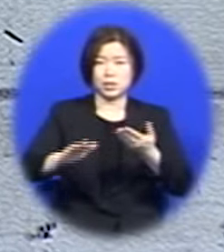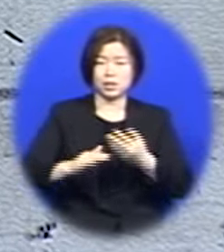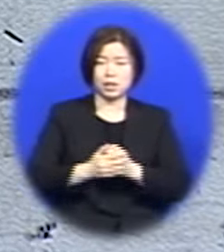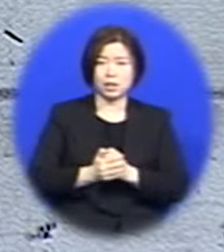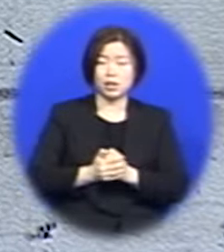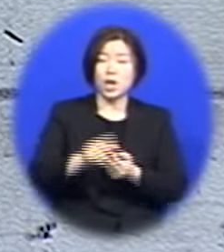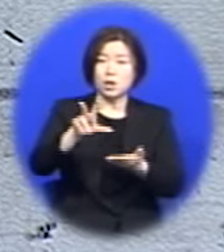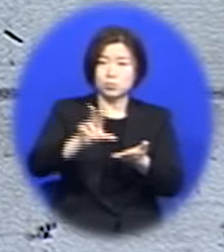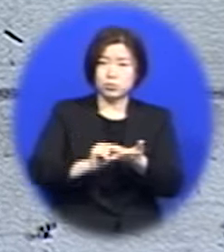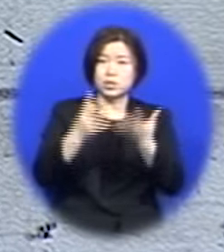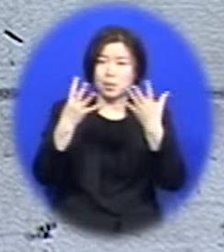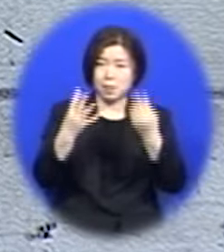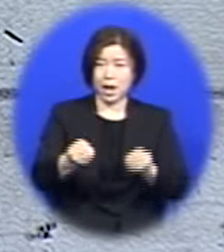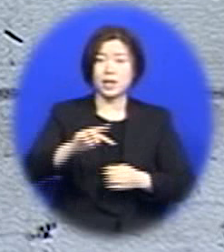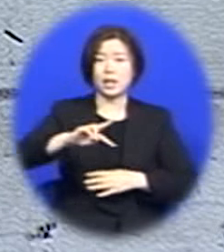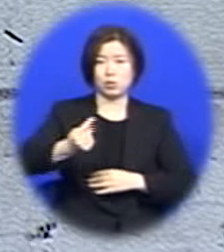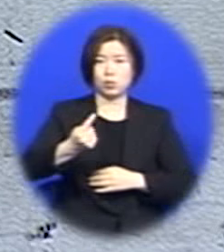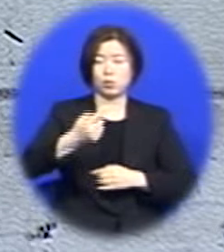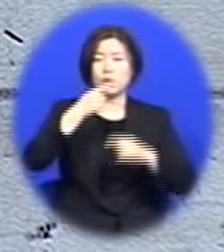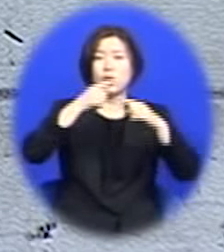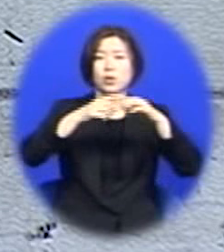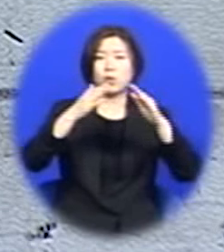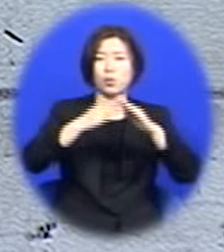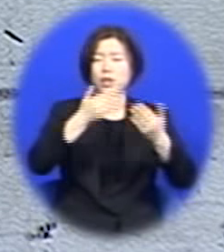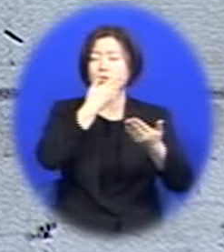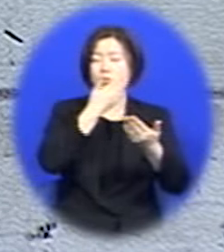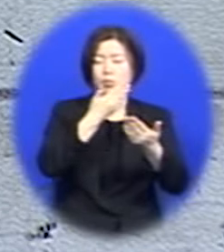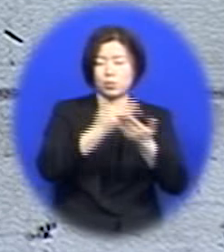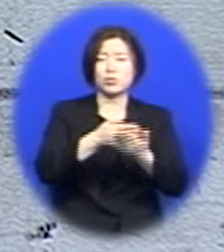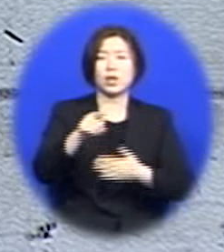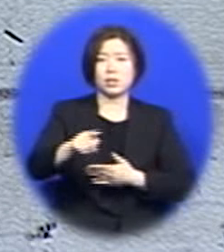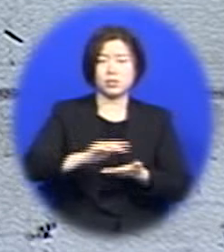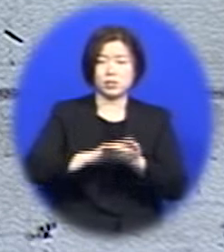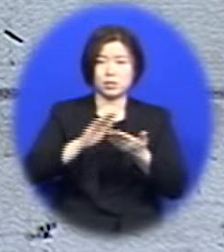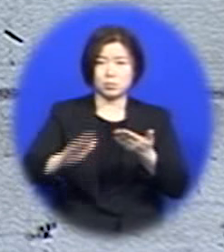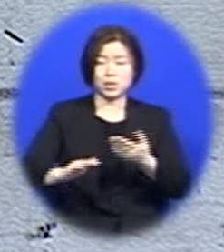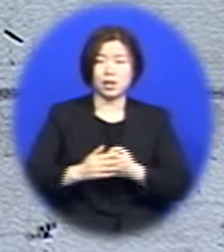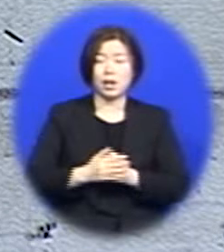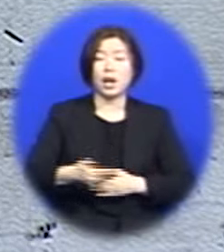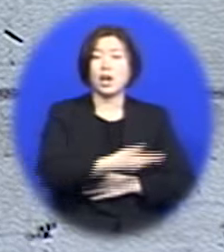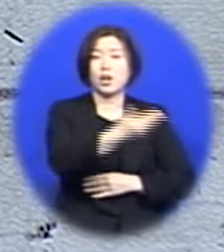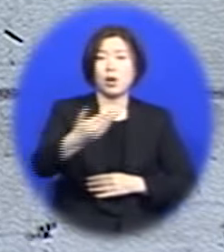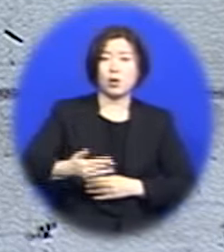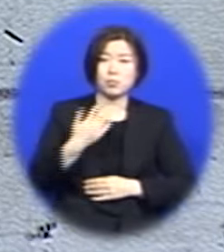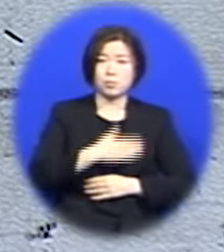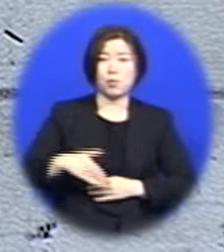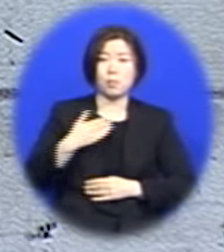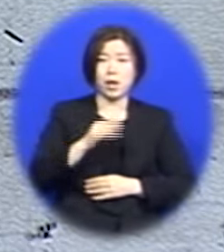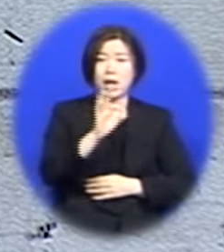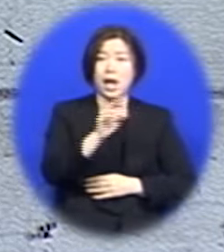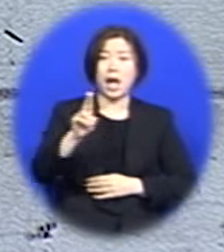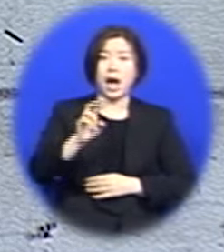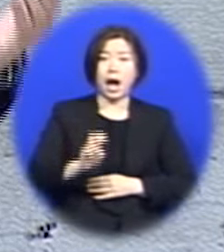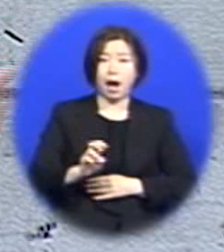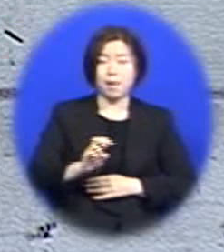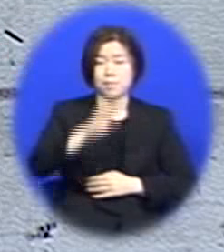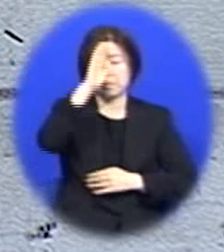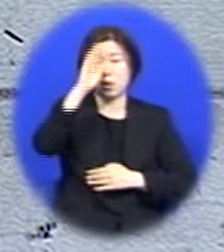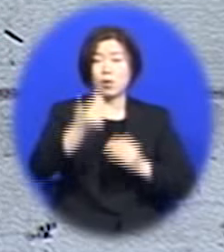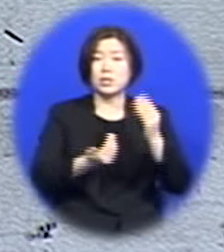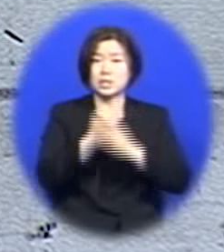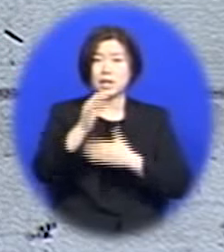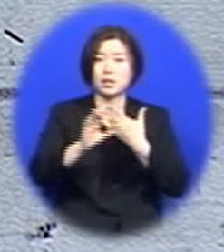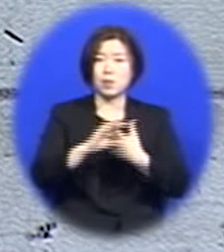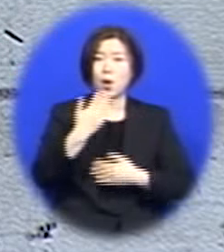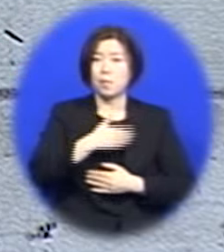문제가 많아도 교회는 소중한 것입니다. 여러분 몸에 암이 걸렸으면 몸 버릴